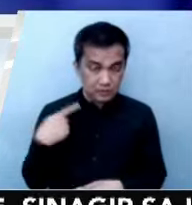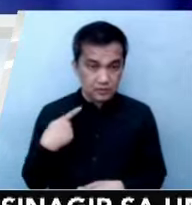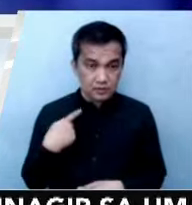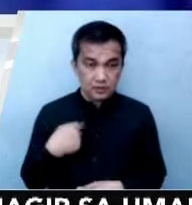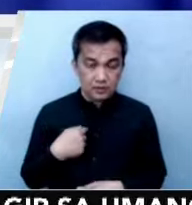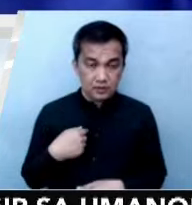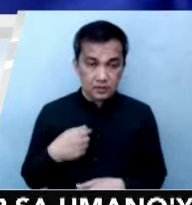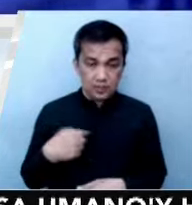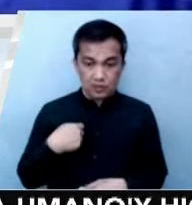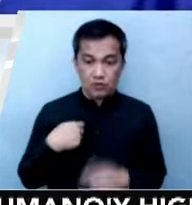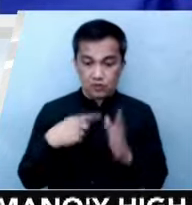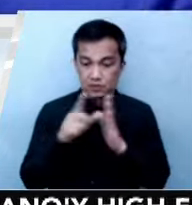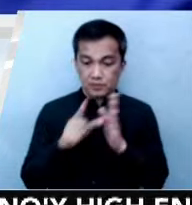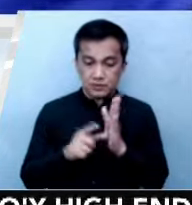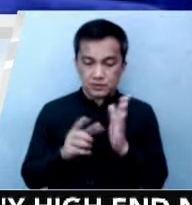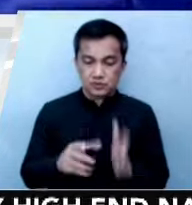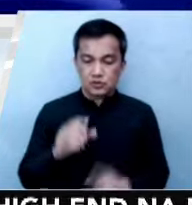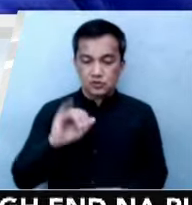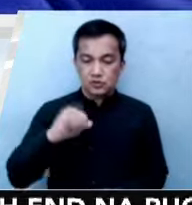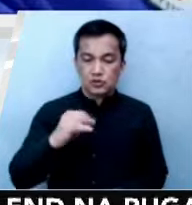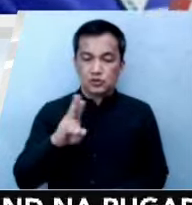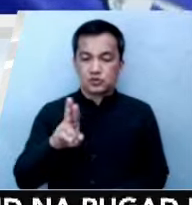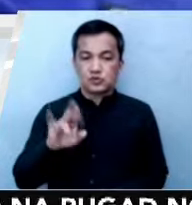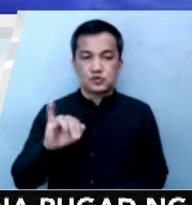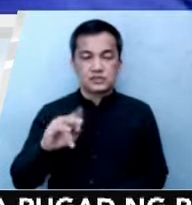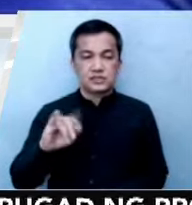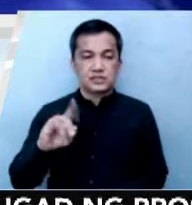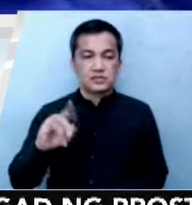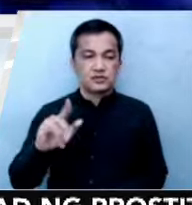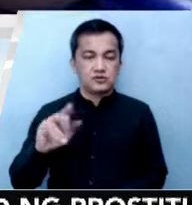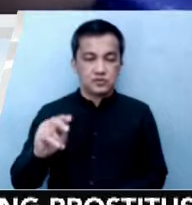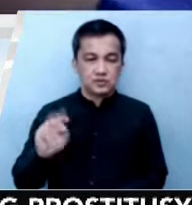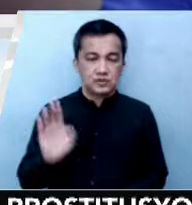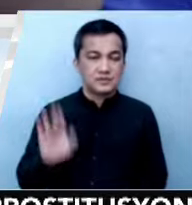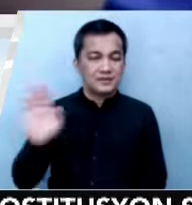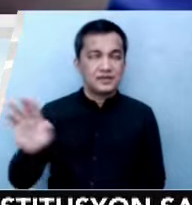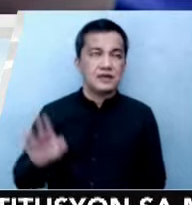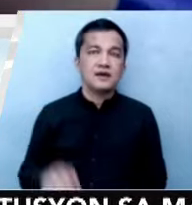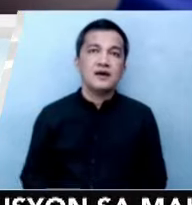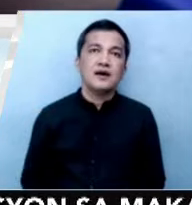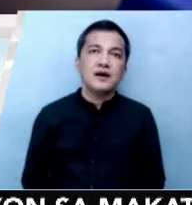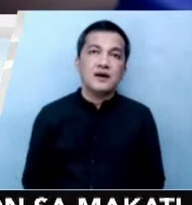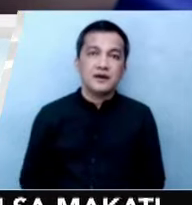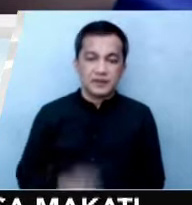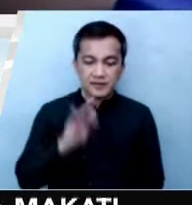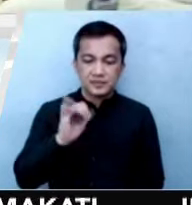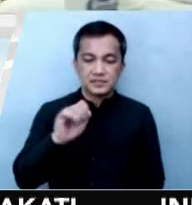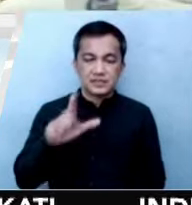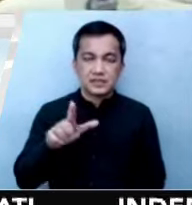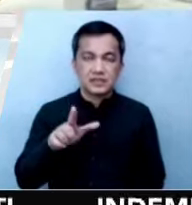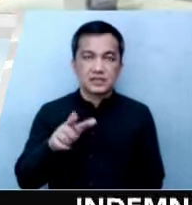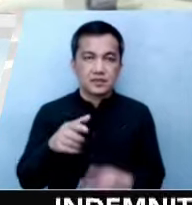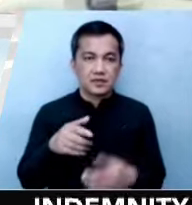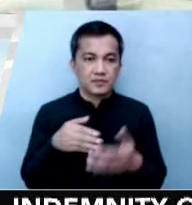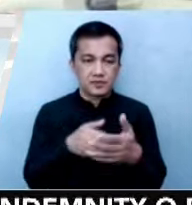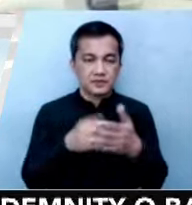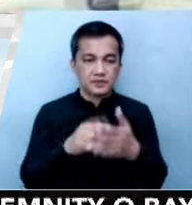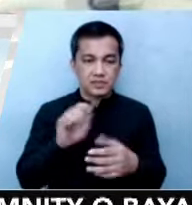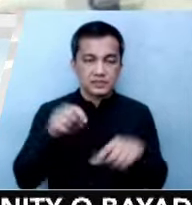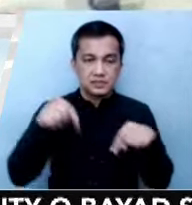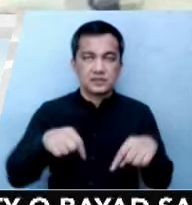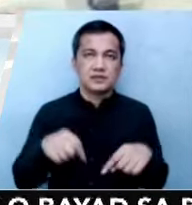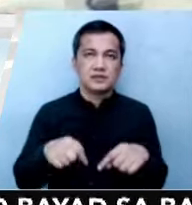eh. Jurisdiction. First question. Fiscal ako whenever I face a case dito sa korte every